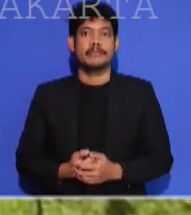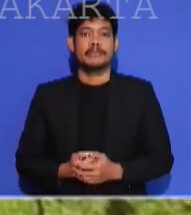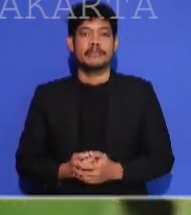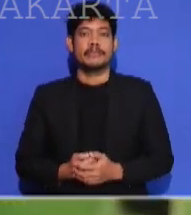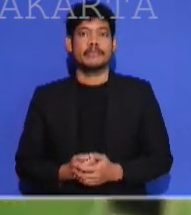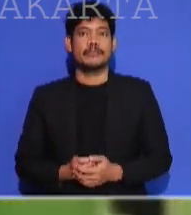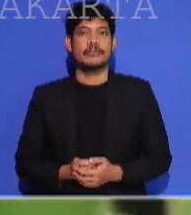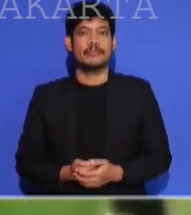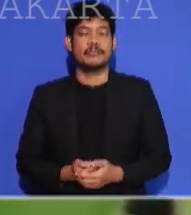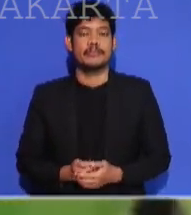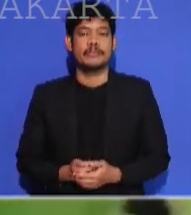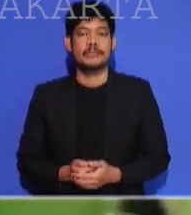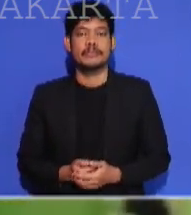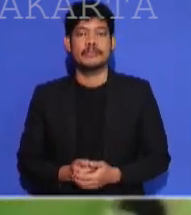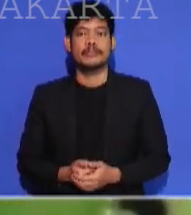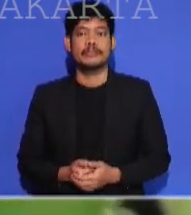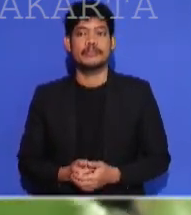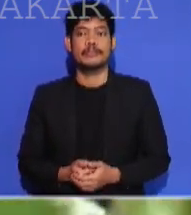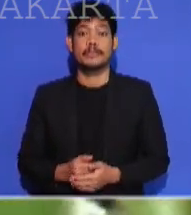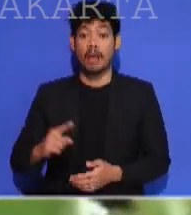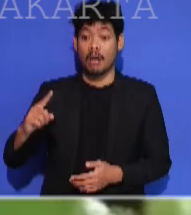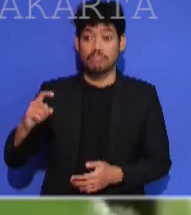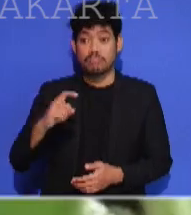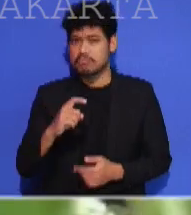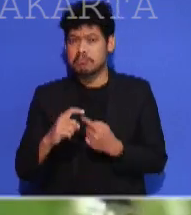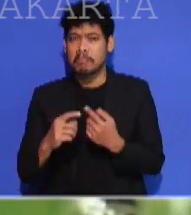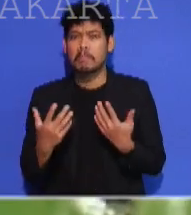16. Omo ingkang kedah dipun waspadani